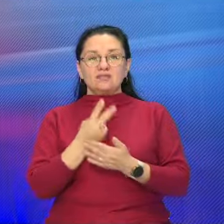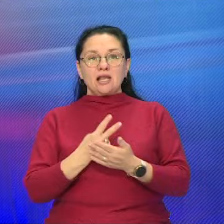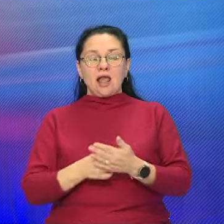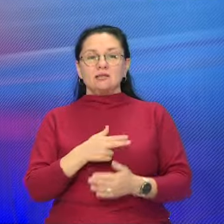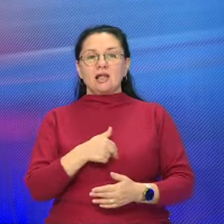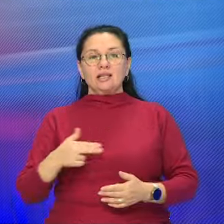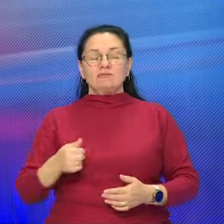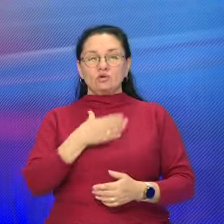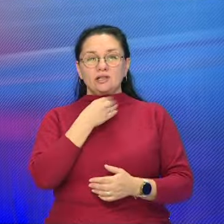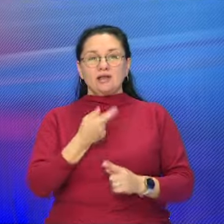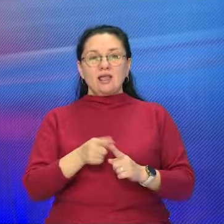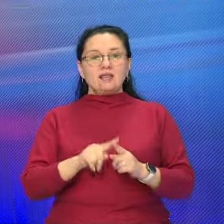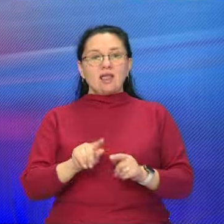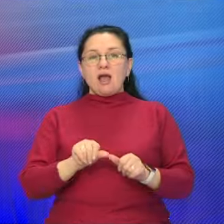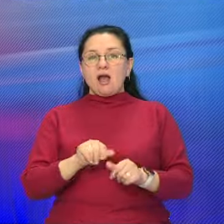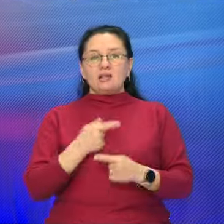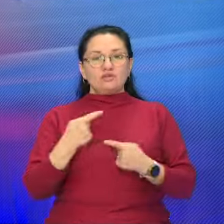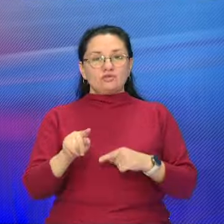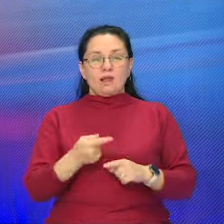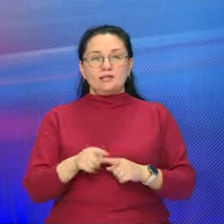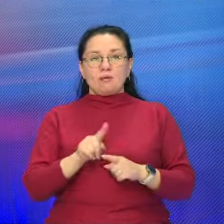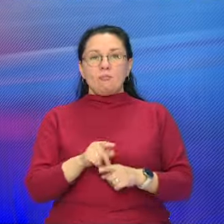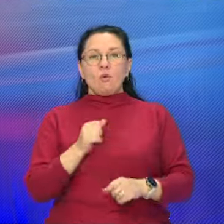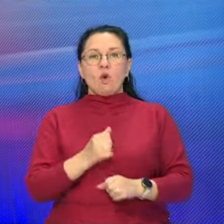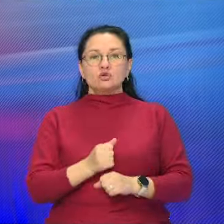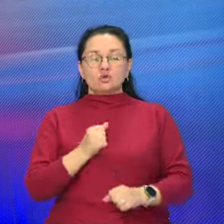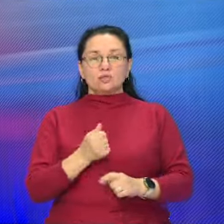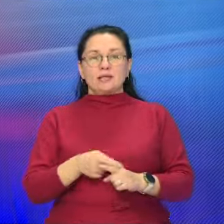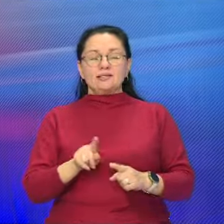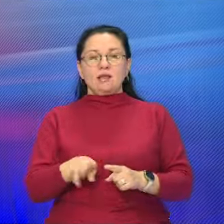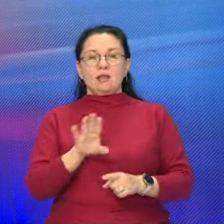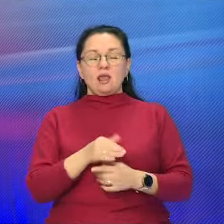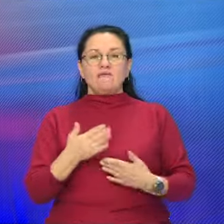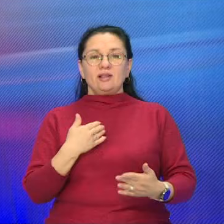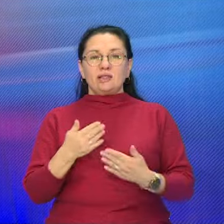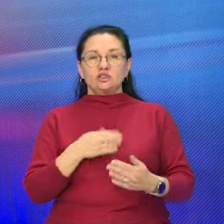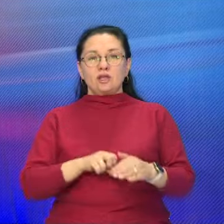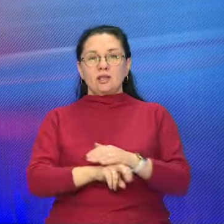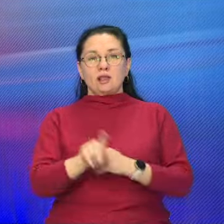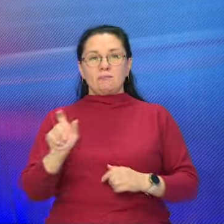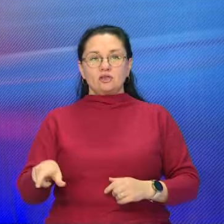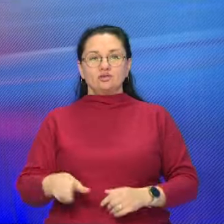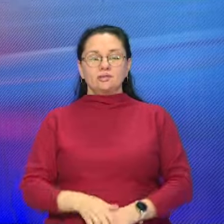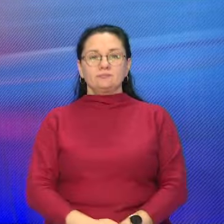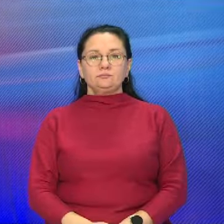латвийском напрямках не отрознивается по жесткости и антигуманности у относенных до беженцев.